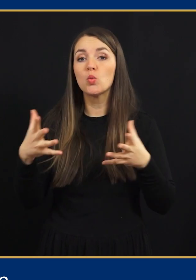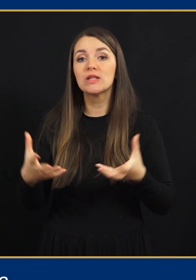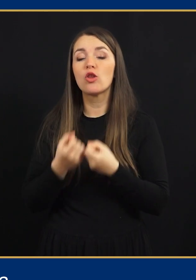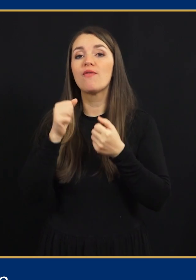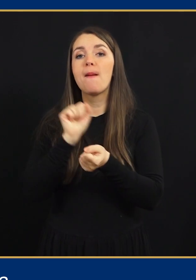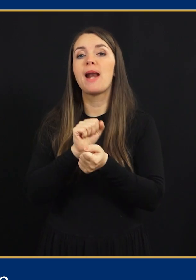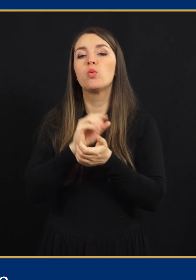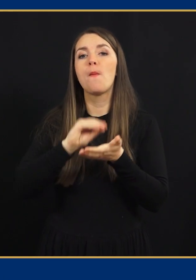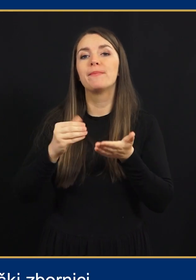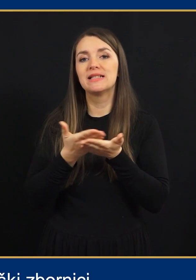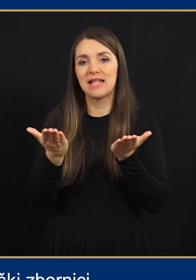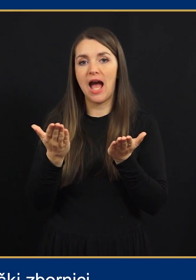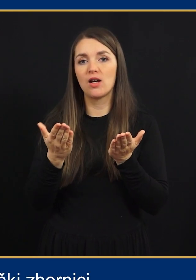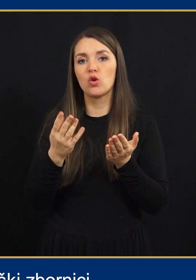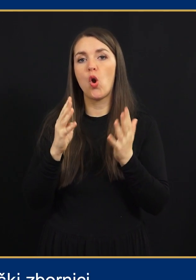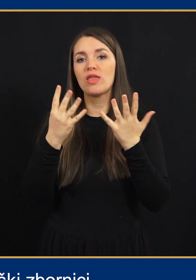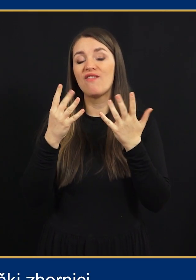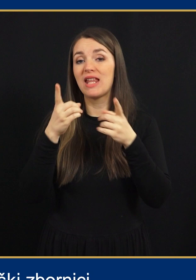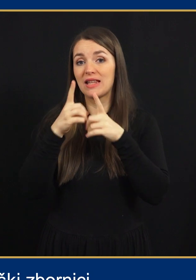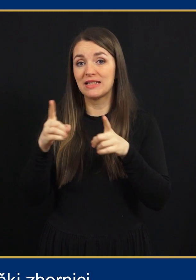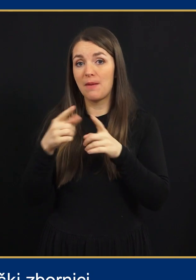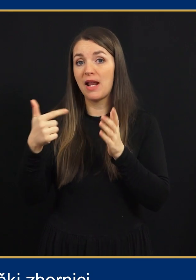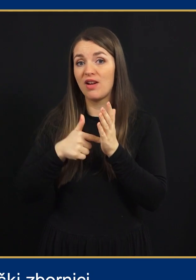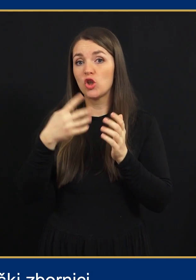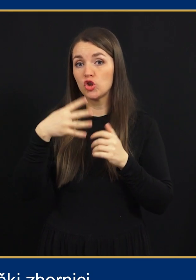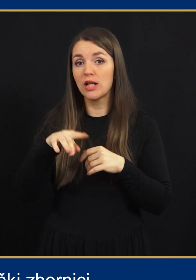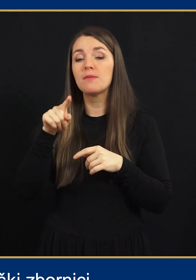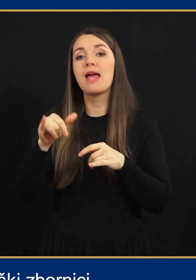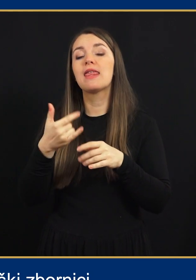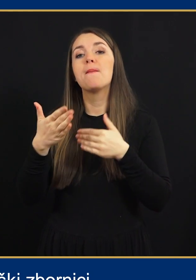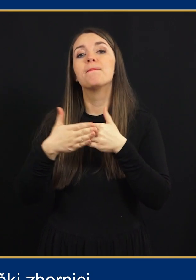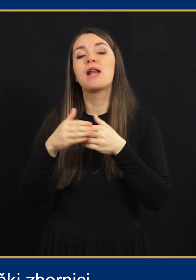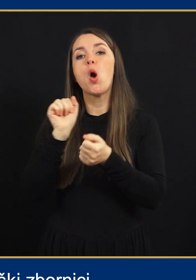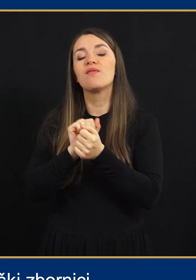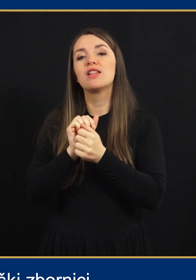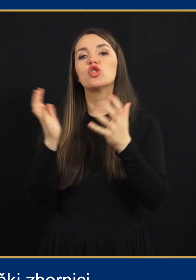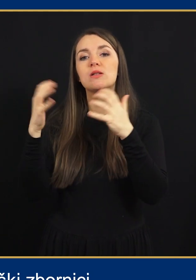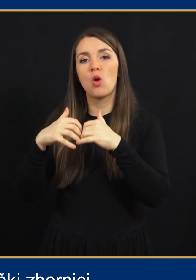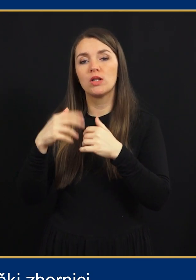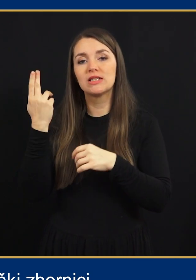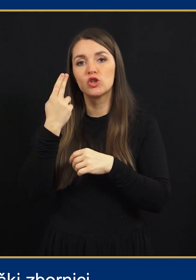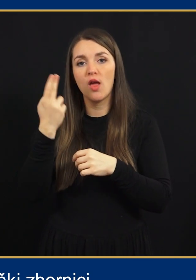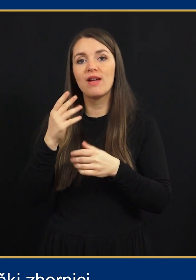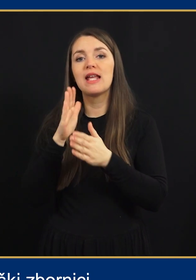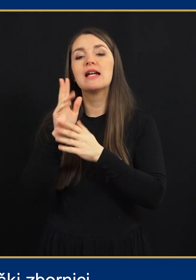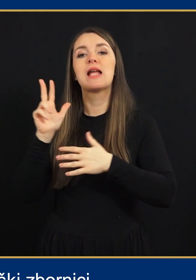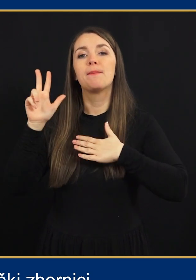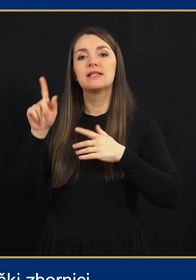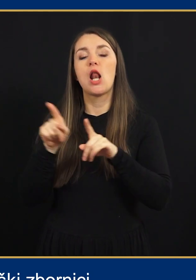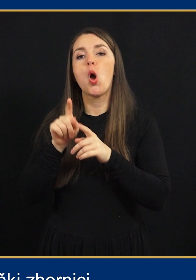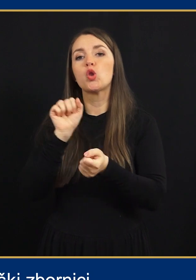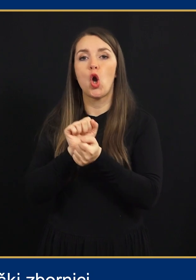ustanovila pravno pisarno, 9. decembra 2014 pa je pri Odvetniški zbornici Slovenije zaprisegla